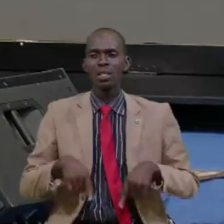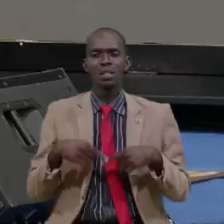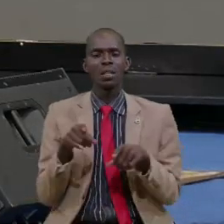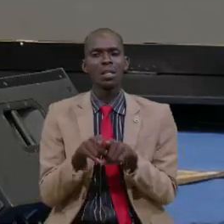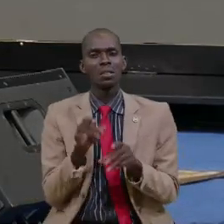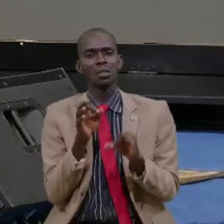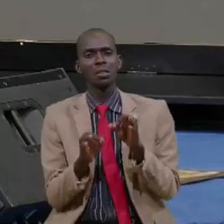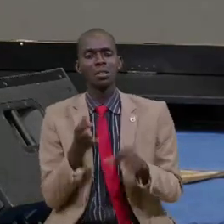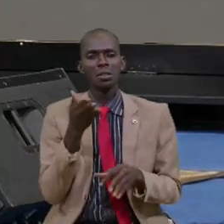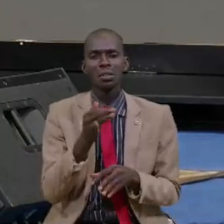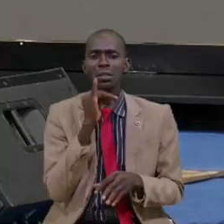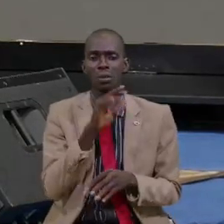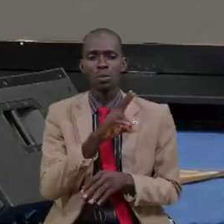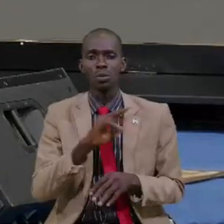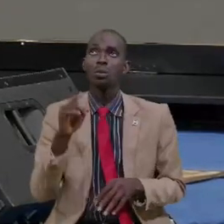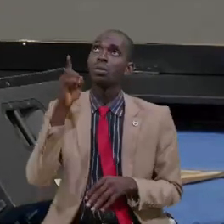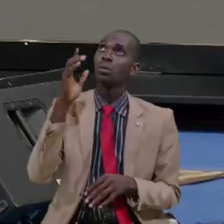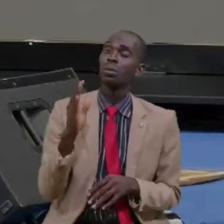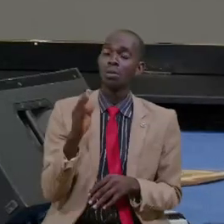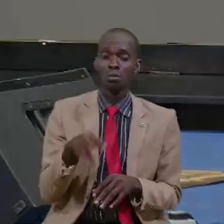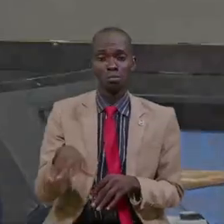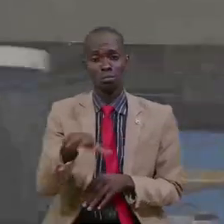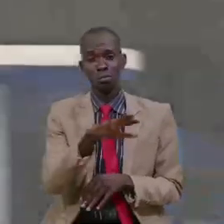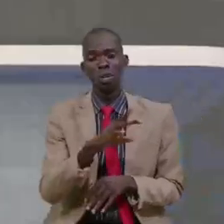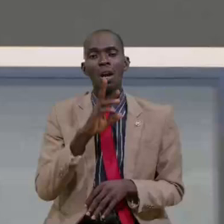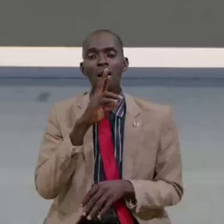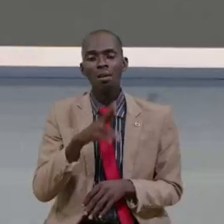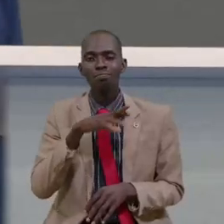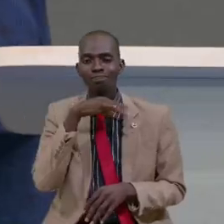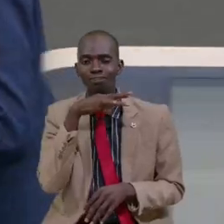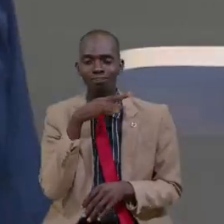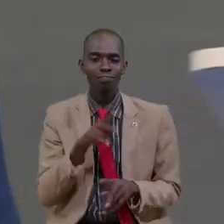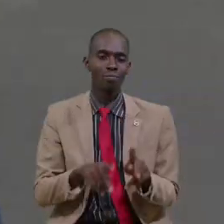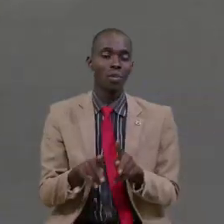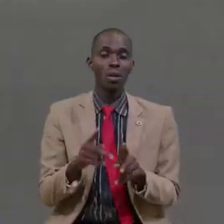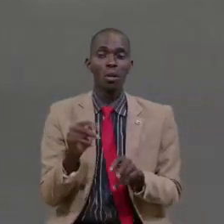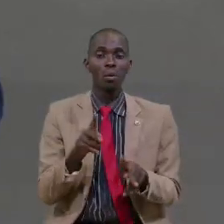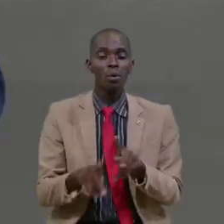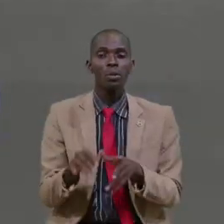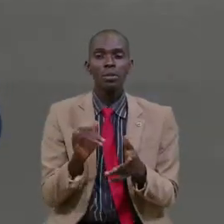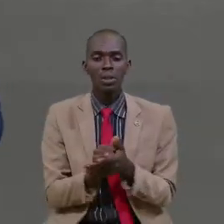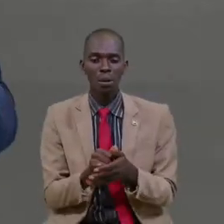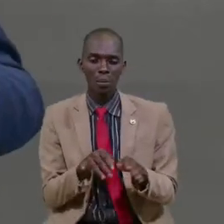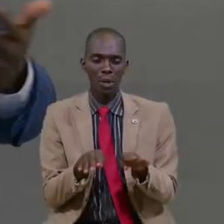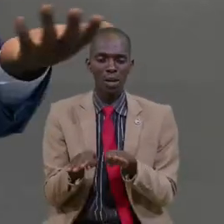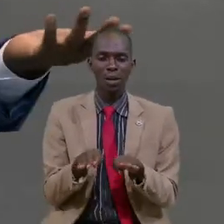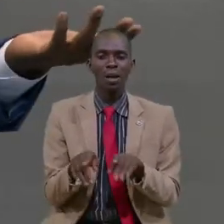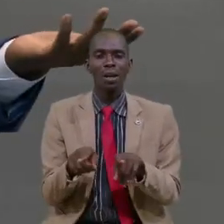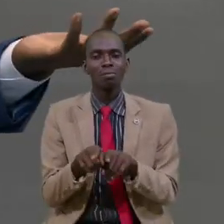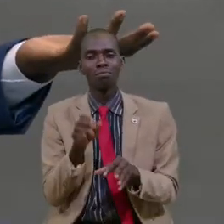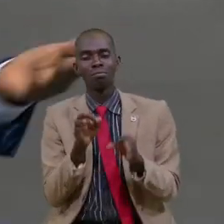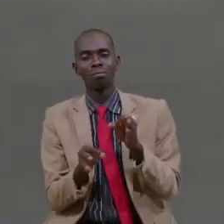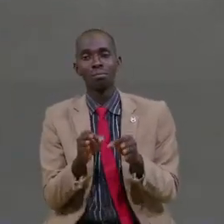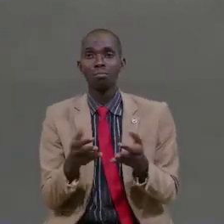s'il n'y avait pas Dieu, ils sont corrompus. Ceux-là qui agissent, qui se